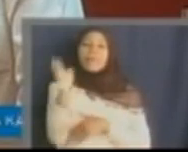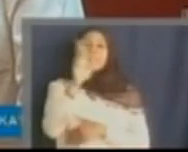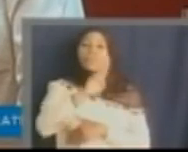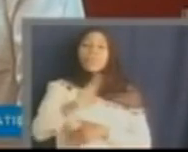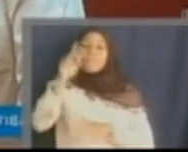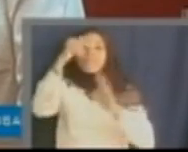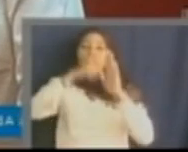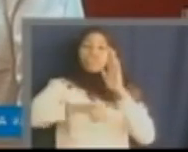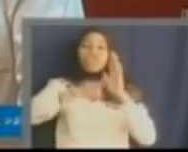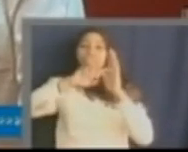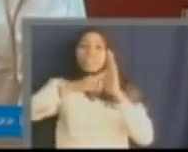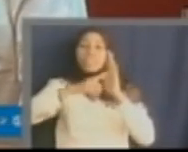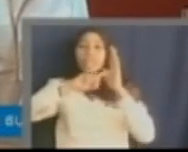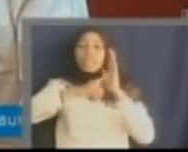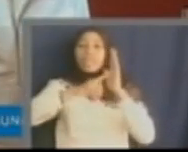16